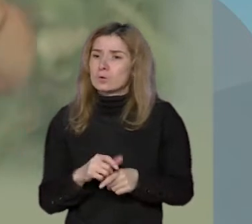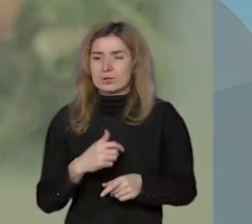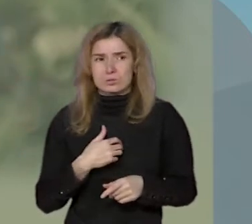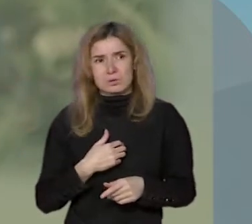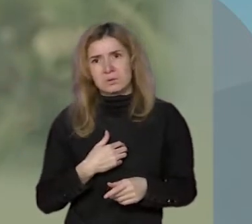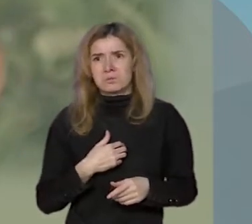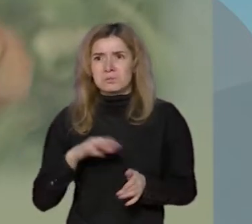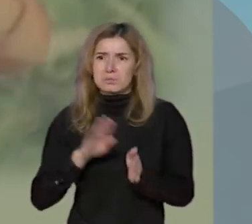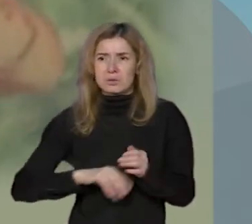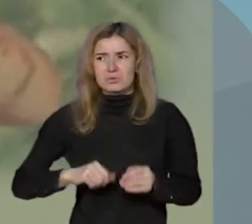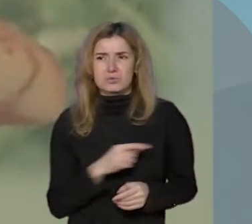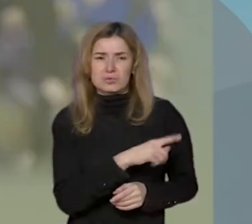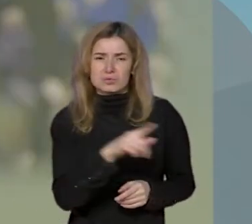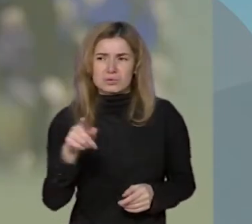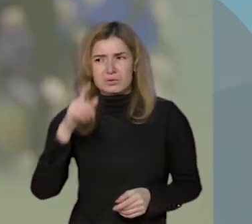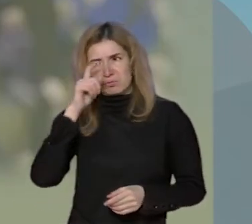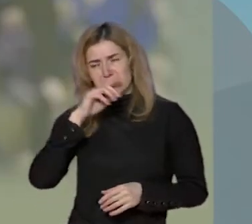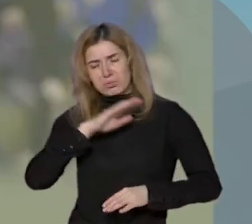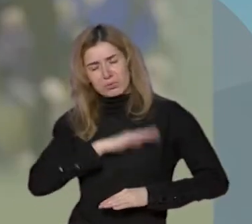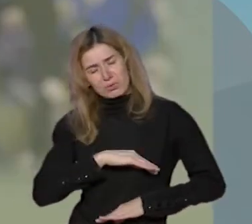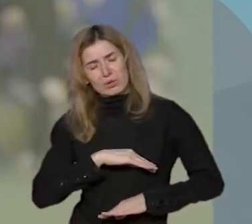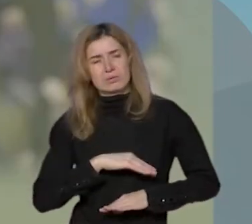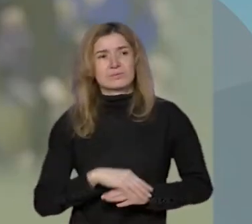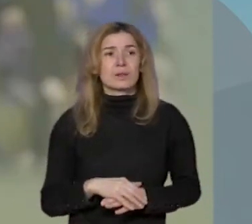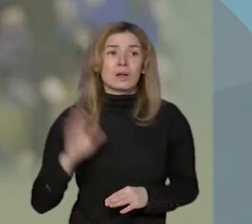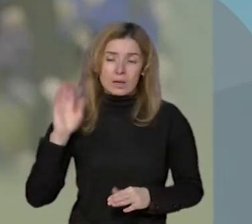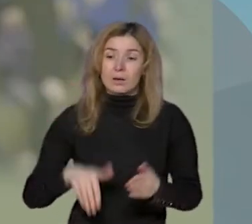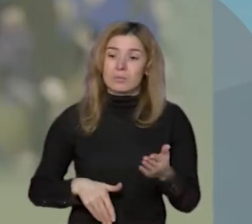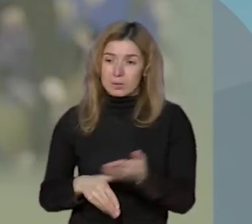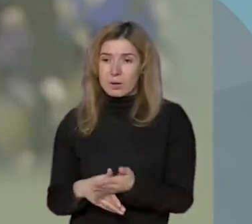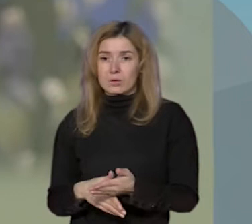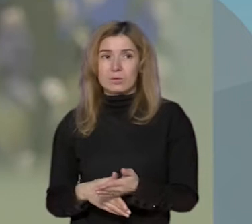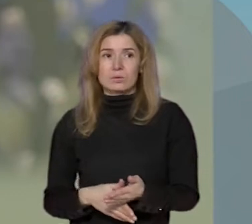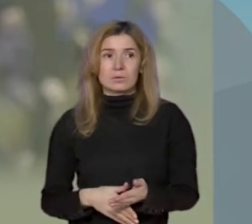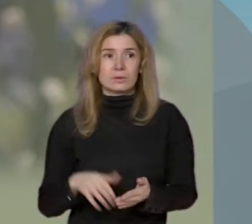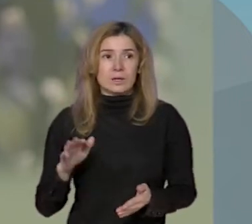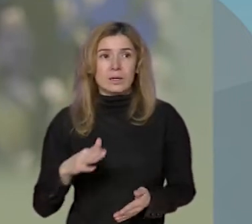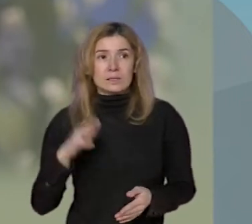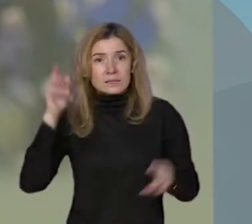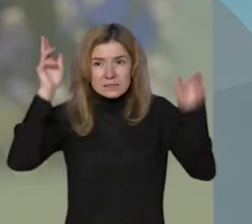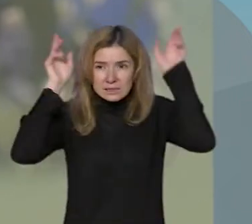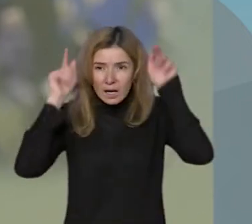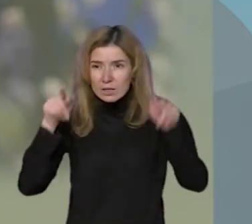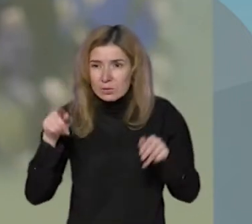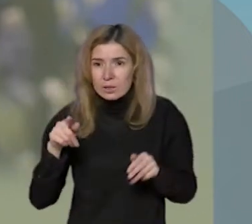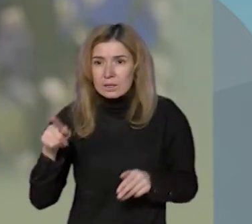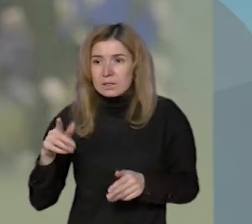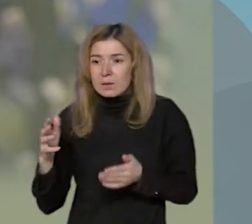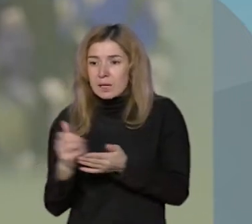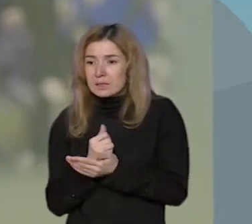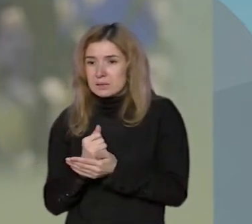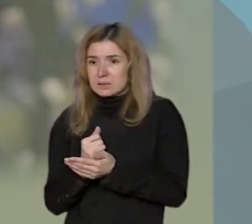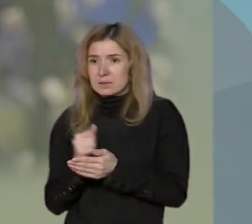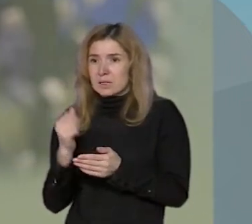не без друзей плохо. Ну ладно, так и быть, помогу. Иди на лужайку и найди там